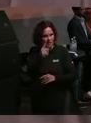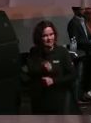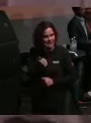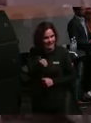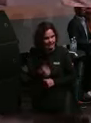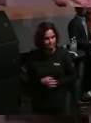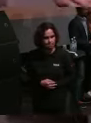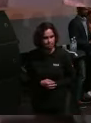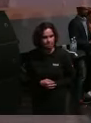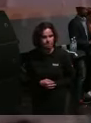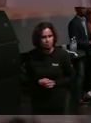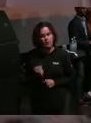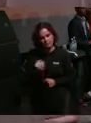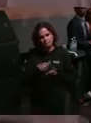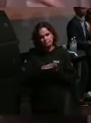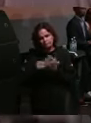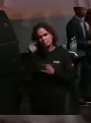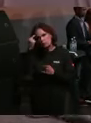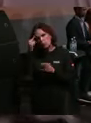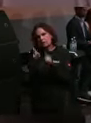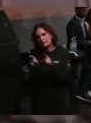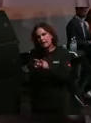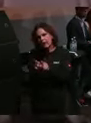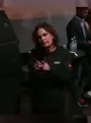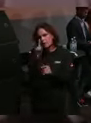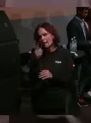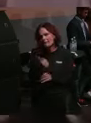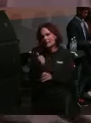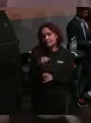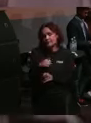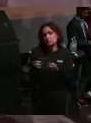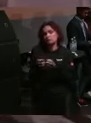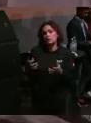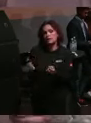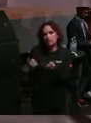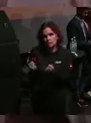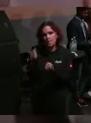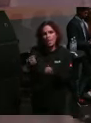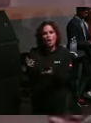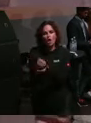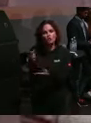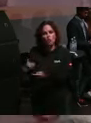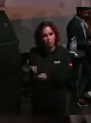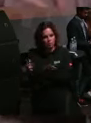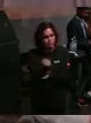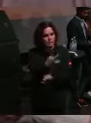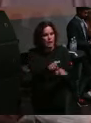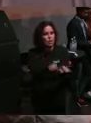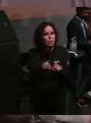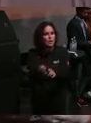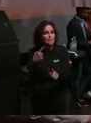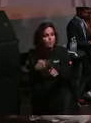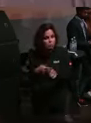demonstrasjonstoring. Men jeg tror jo likevel at det viktigste for at noen skal ville bygge ut kraft, at det lønnsomt. Det var lønnsomt for kommunene, og det må være lønnsomt for